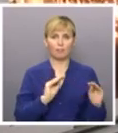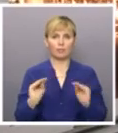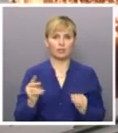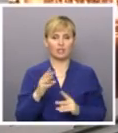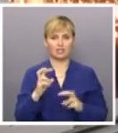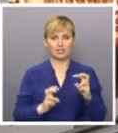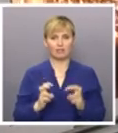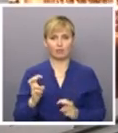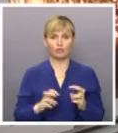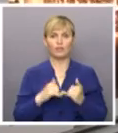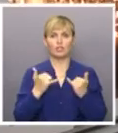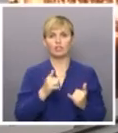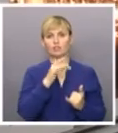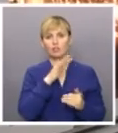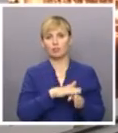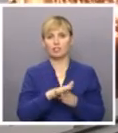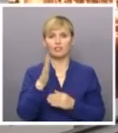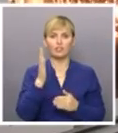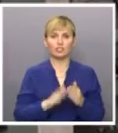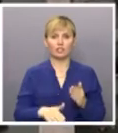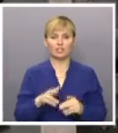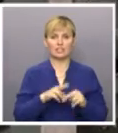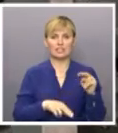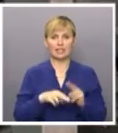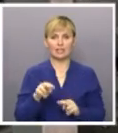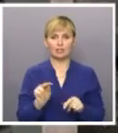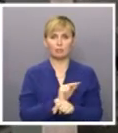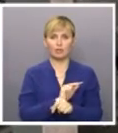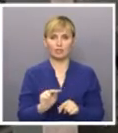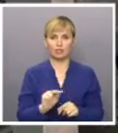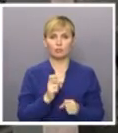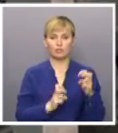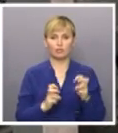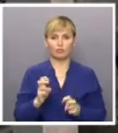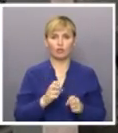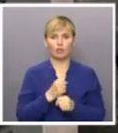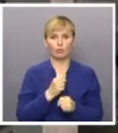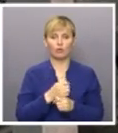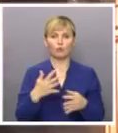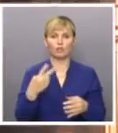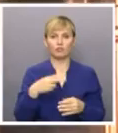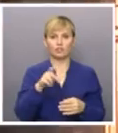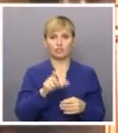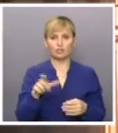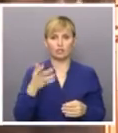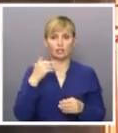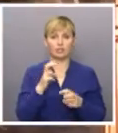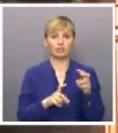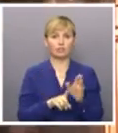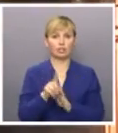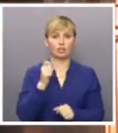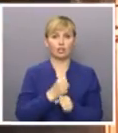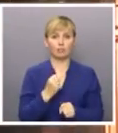для завода. В настоящее время завершены строительно-монтажные работы завода, на которых трудится более 20 человек. Когда завод заработает на